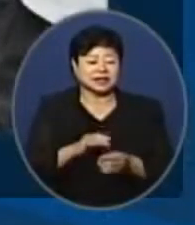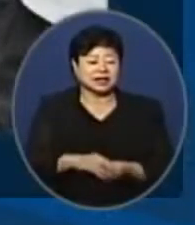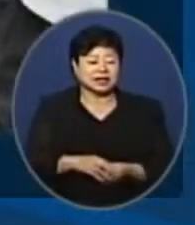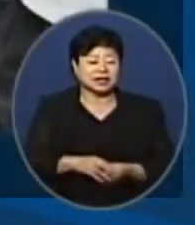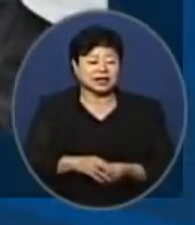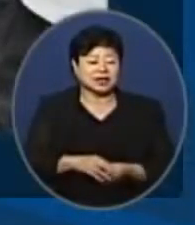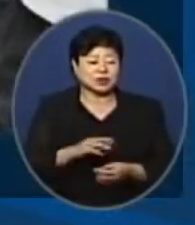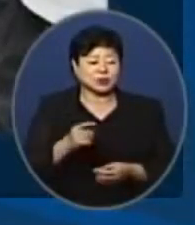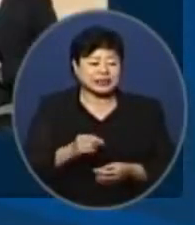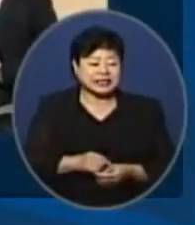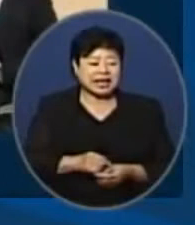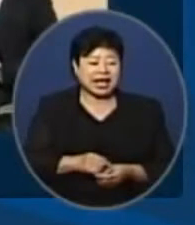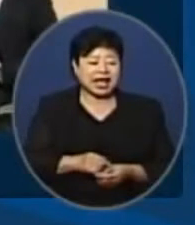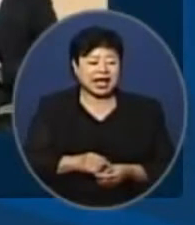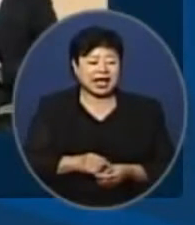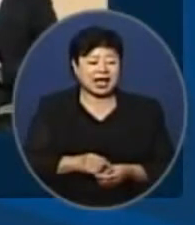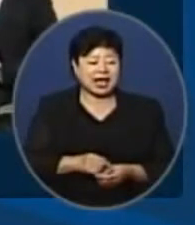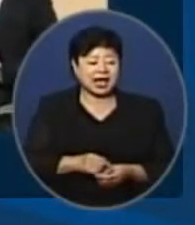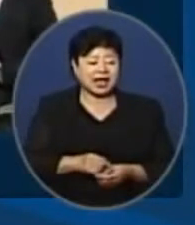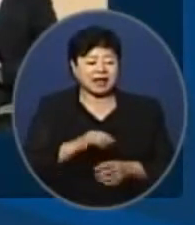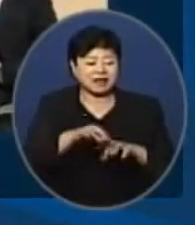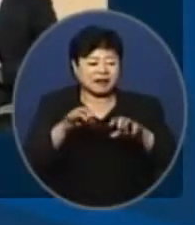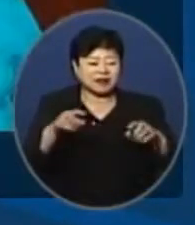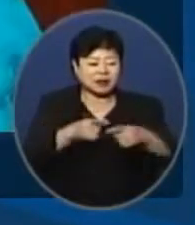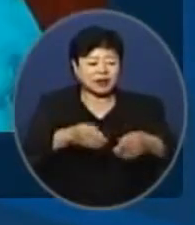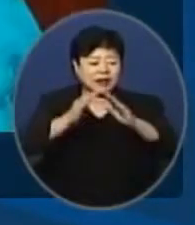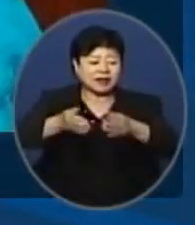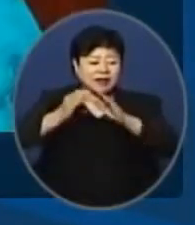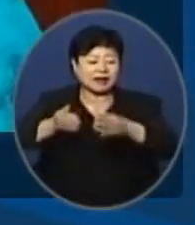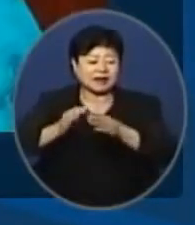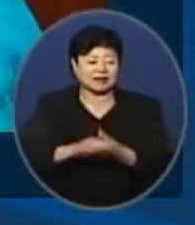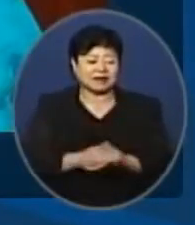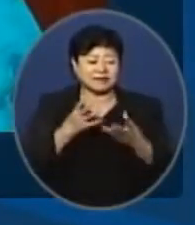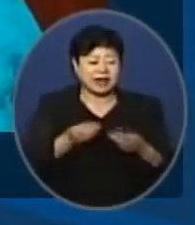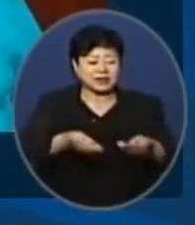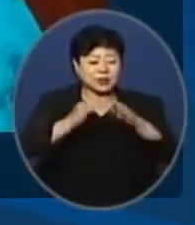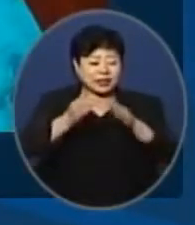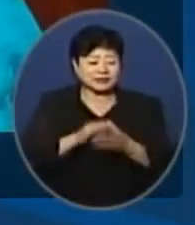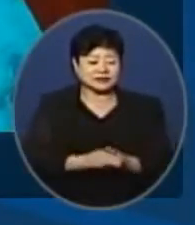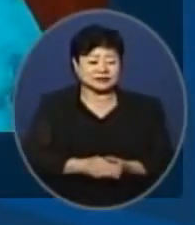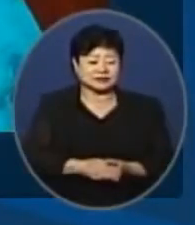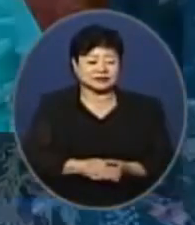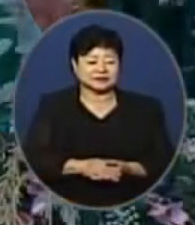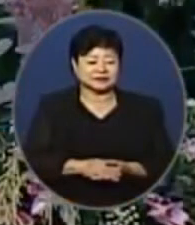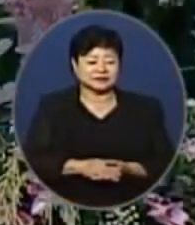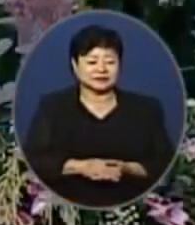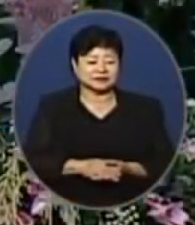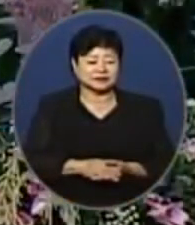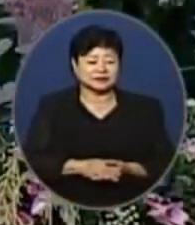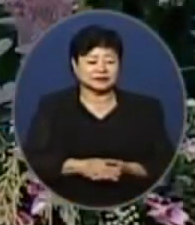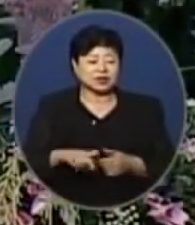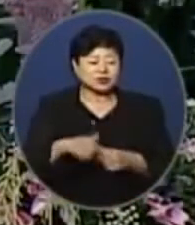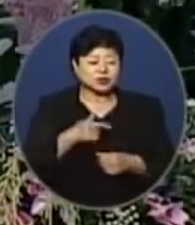가나안교회, 에르모사교회, 세노비교회, 베다니아교회, 베델교회, 갈보리교회 등 여덟 교회를 개척했고 한도 초중 고등학교를